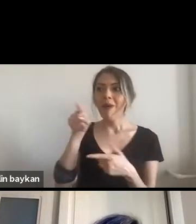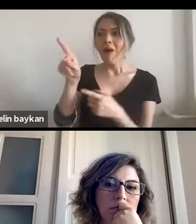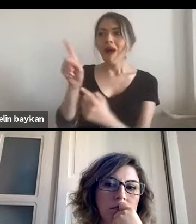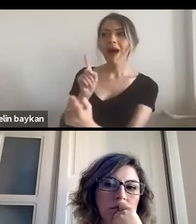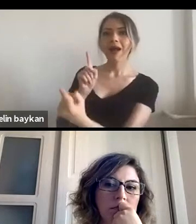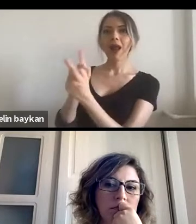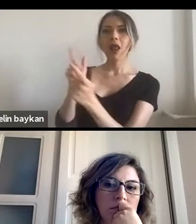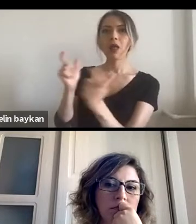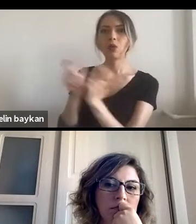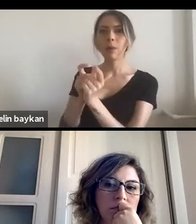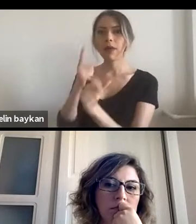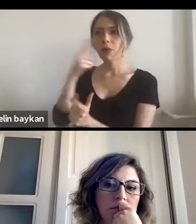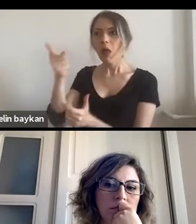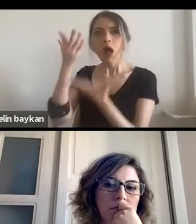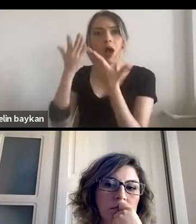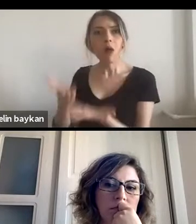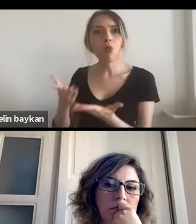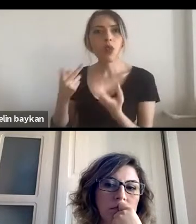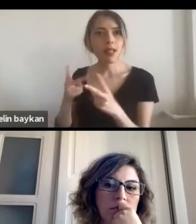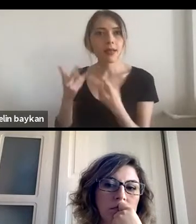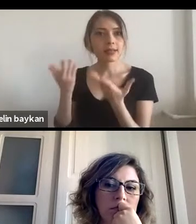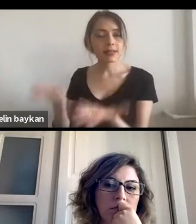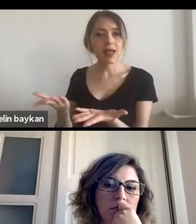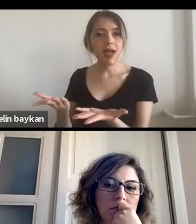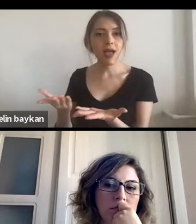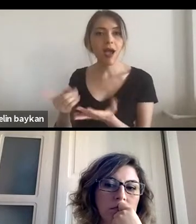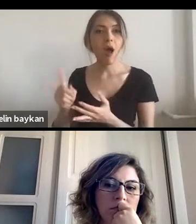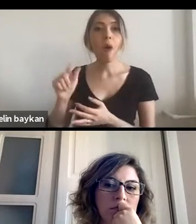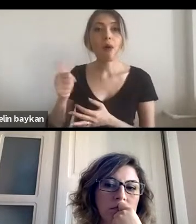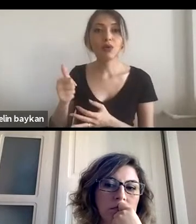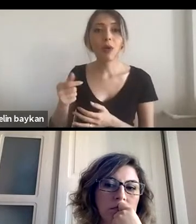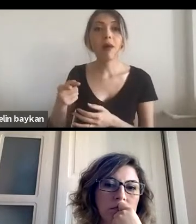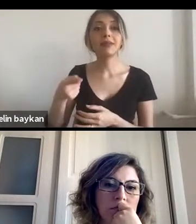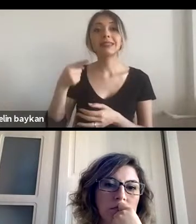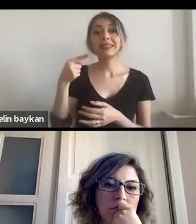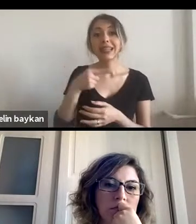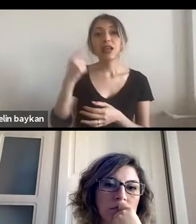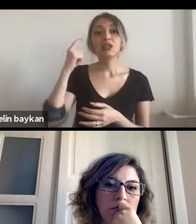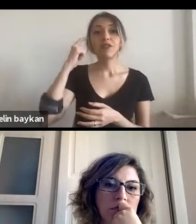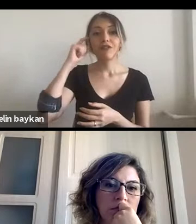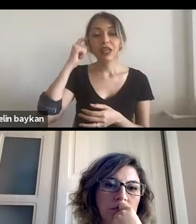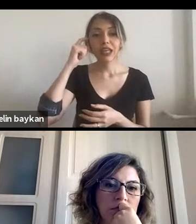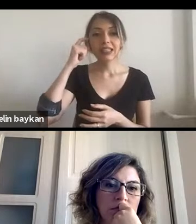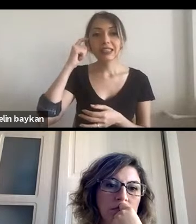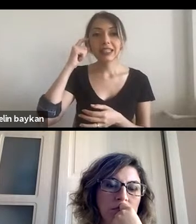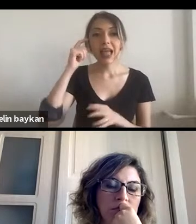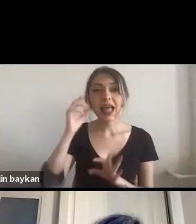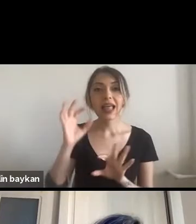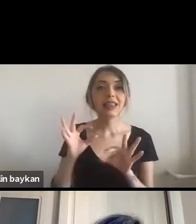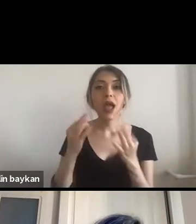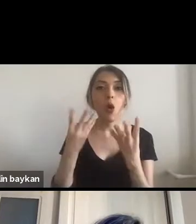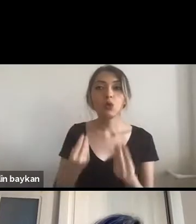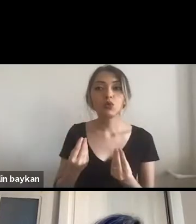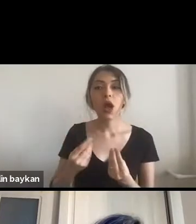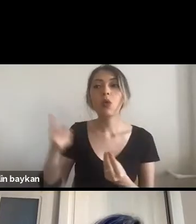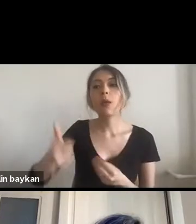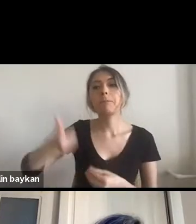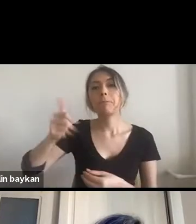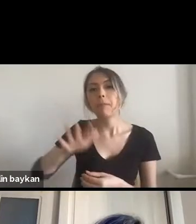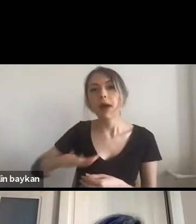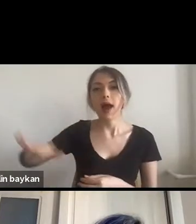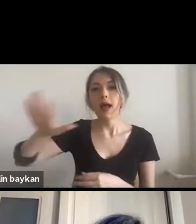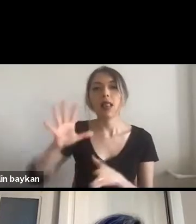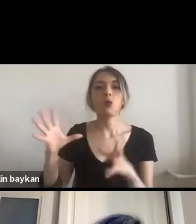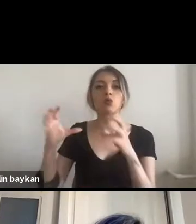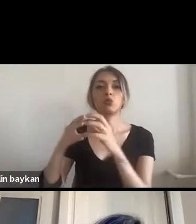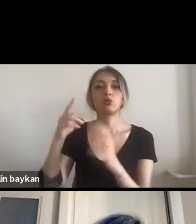oradaki diplomatları, o diplomatlar sizin görüşünüzü Bakanlar Komitesi'nin önünde savunup o